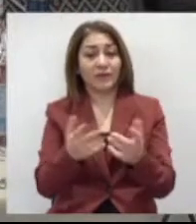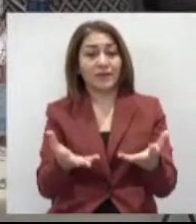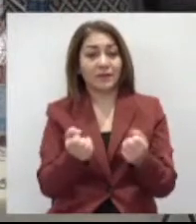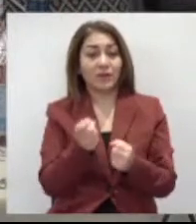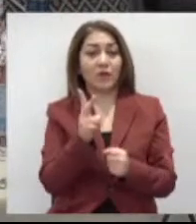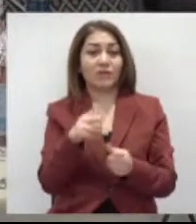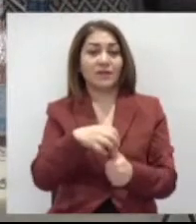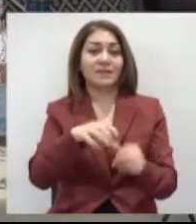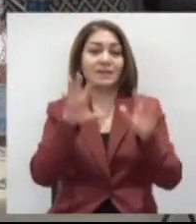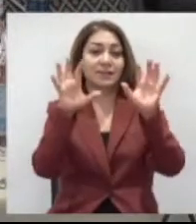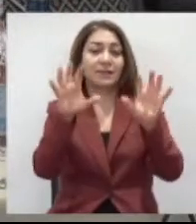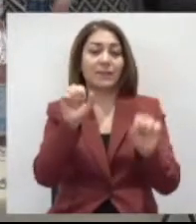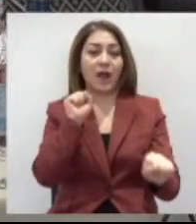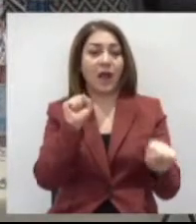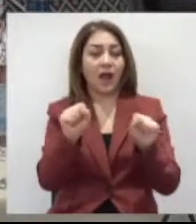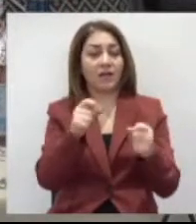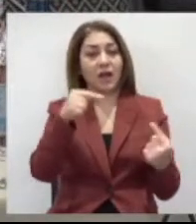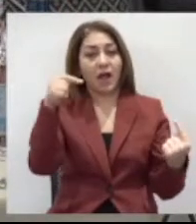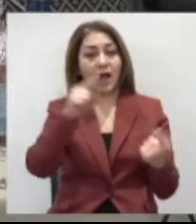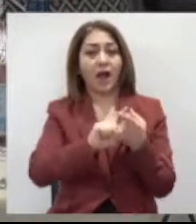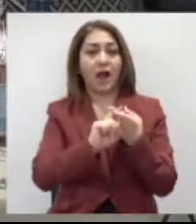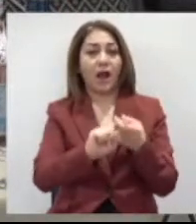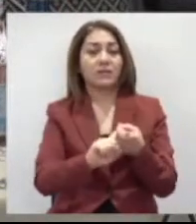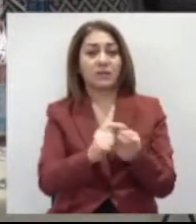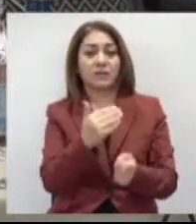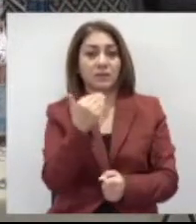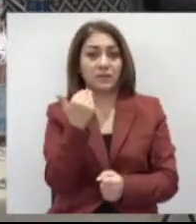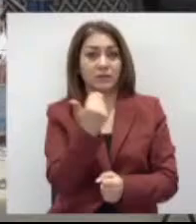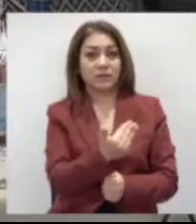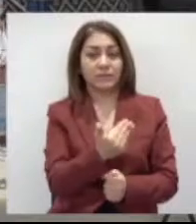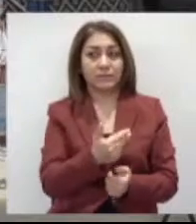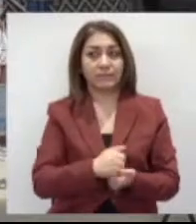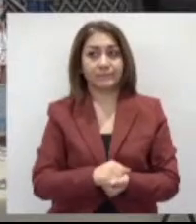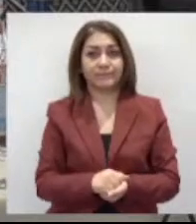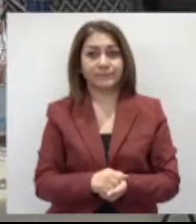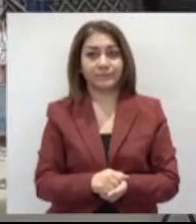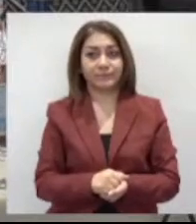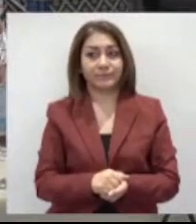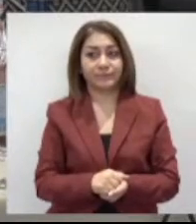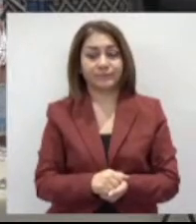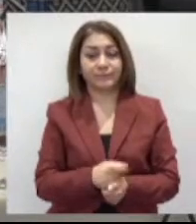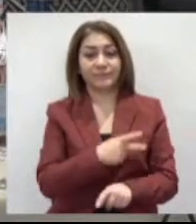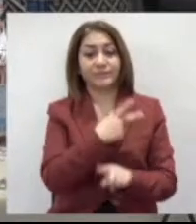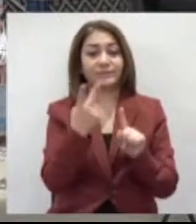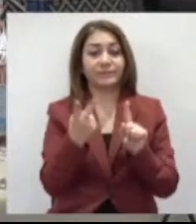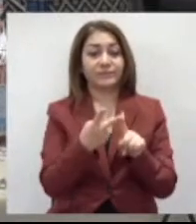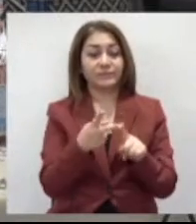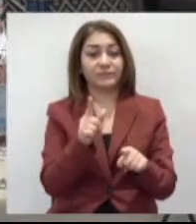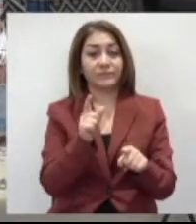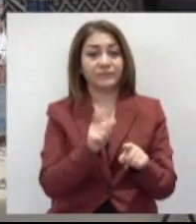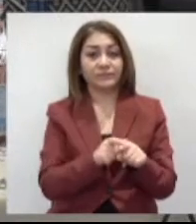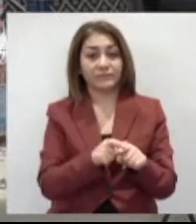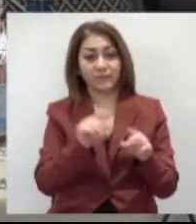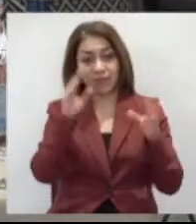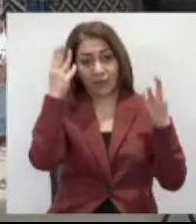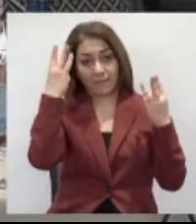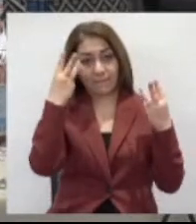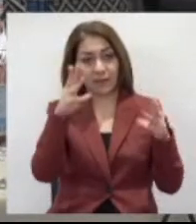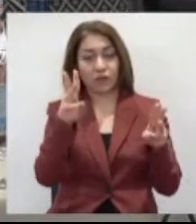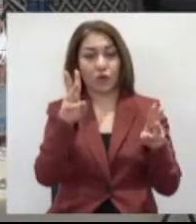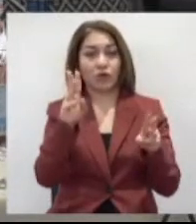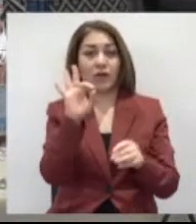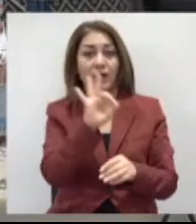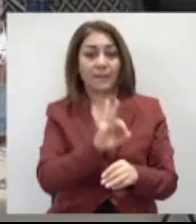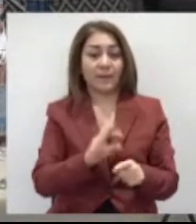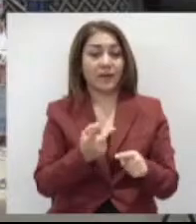լինել սահմանադրական կարգավորման առարկա դասական իմաստով, բնականաբար։ Երկրորդ հանգամանքը մեթոդաբանության տեսանկյունից